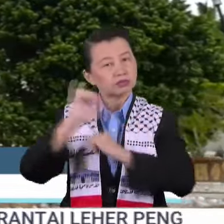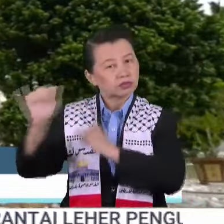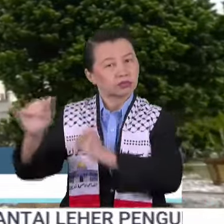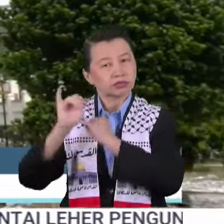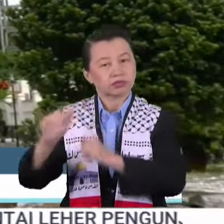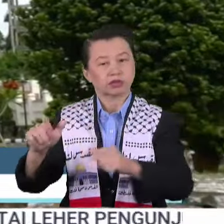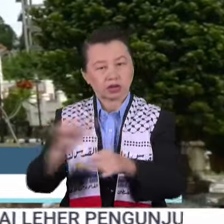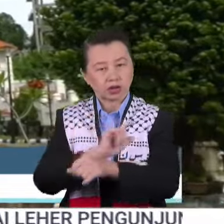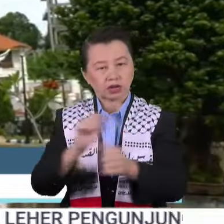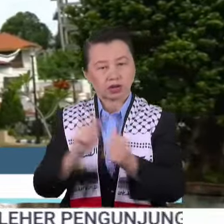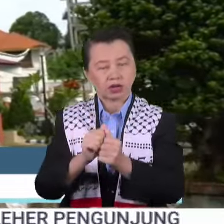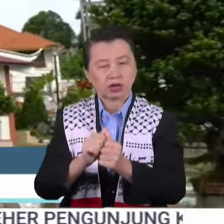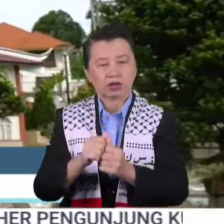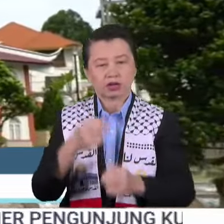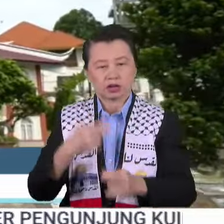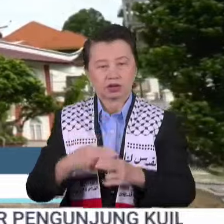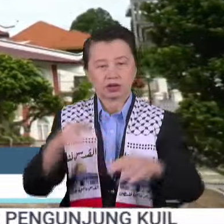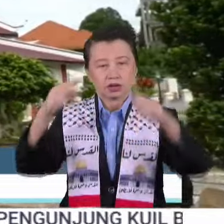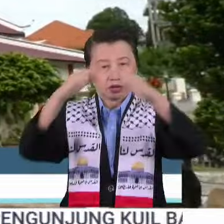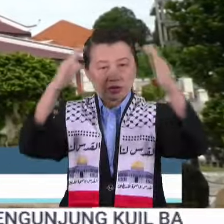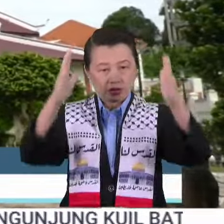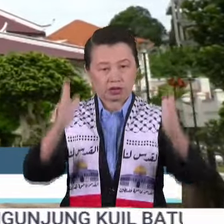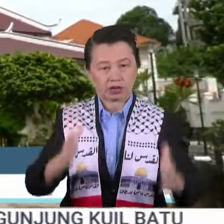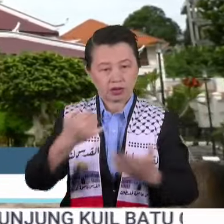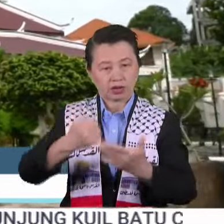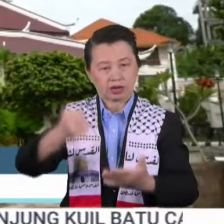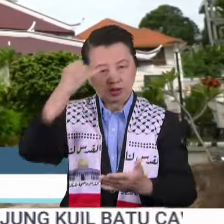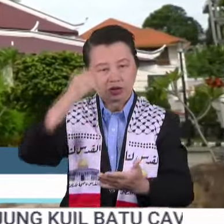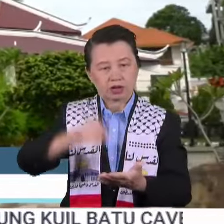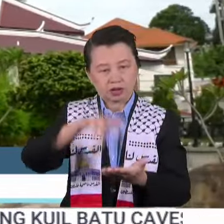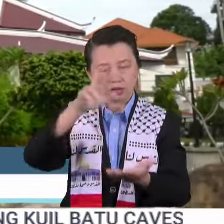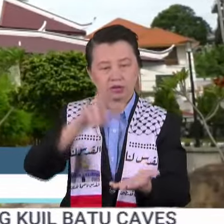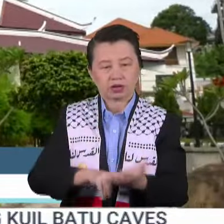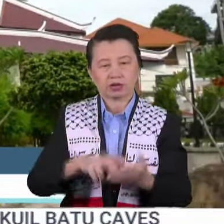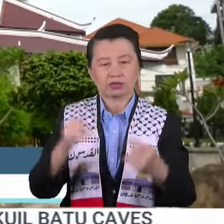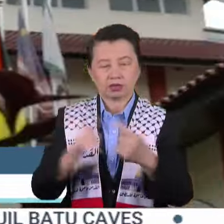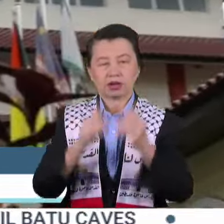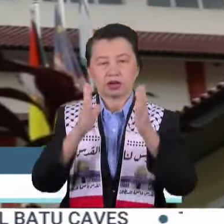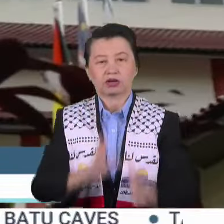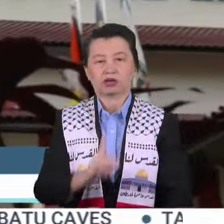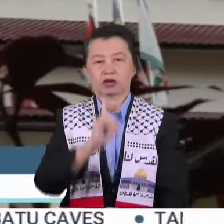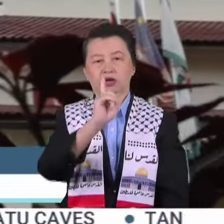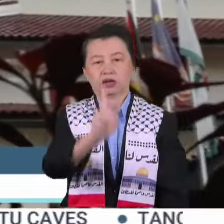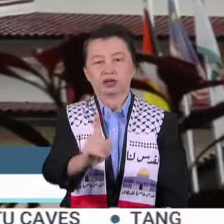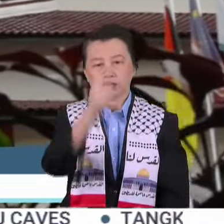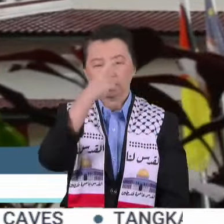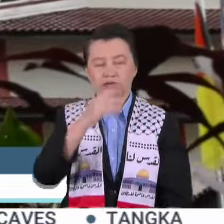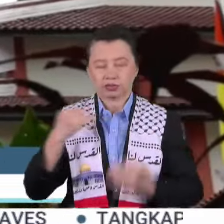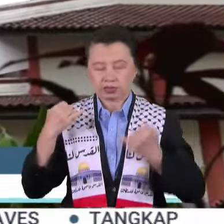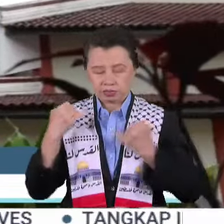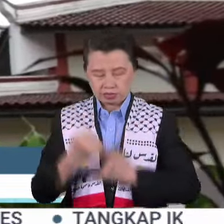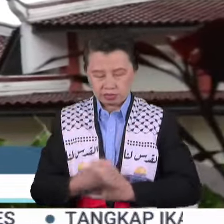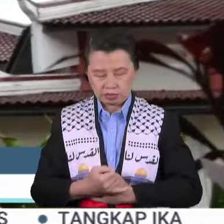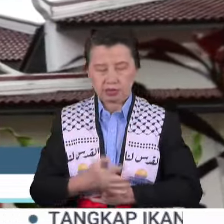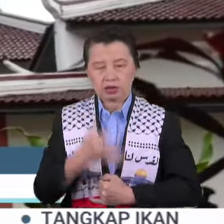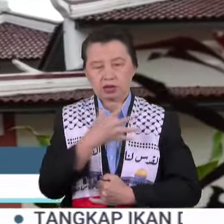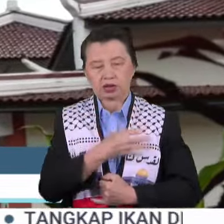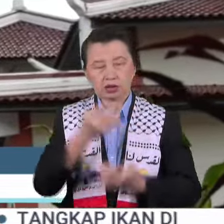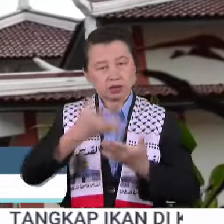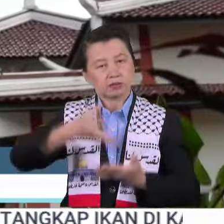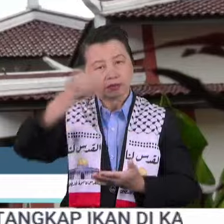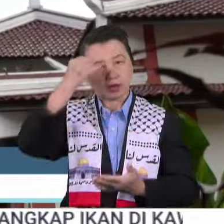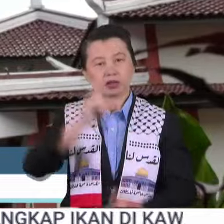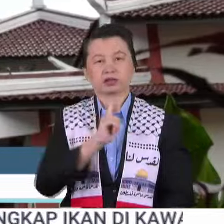dan lanskap mendamaikan, kompleks ini menjadi inspirasi kepada umat Islam untuk beribadah dan mendalami